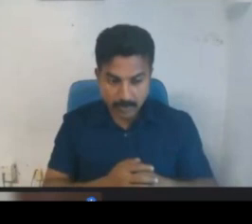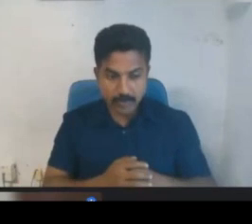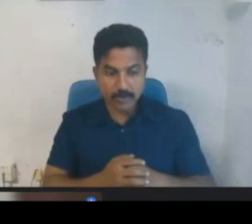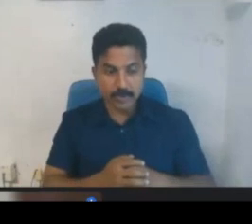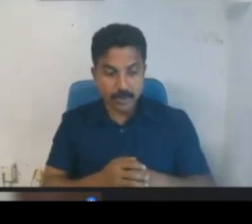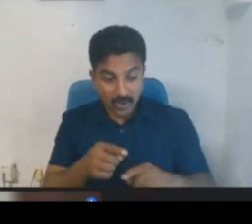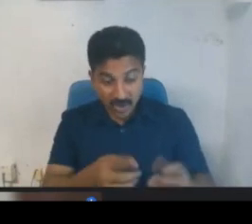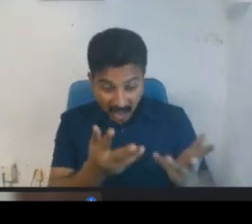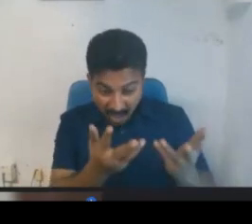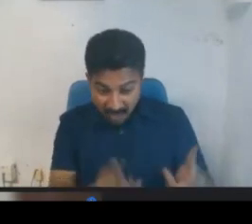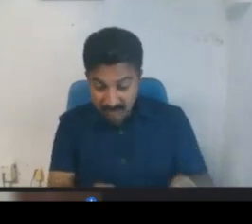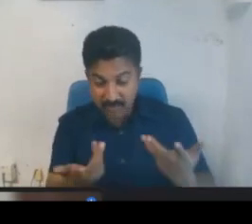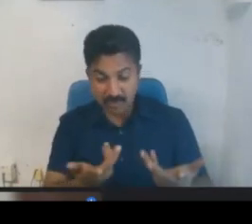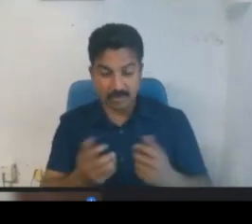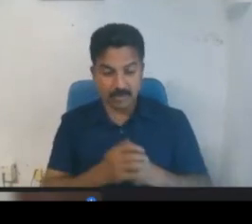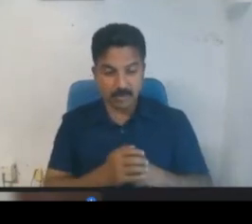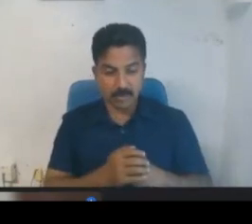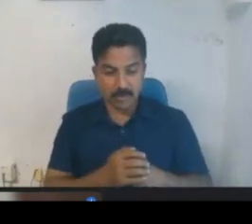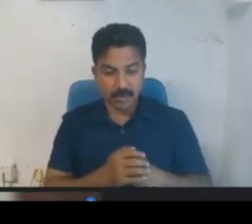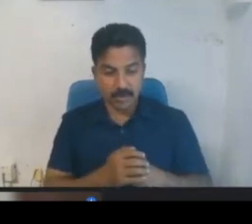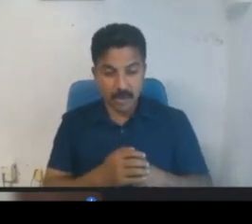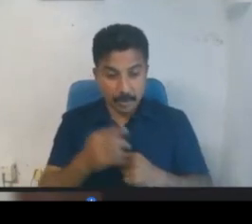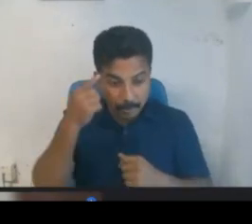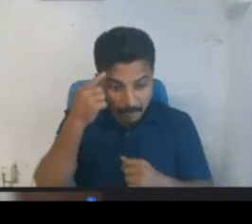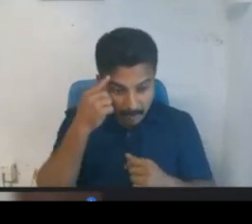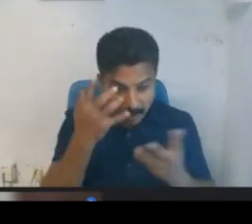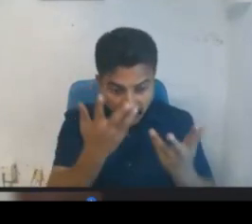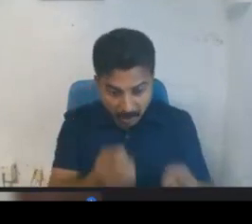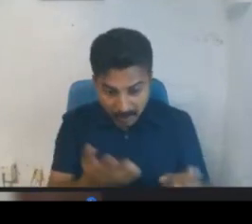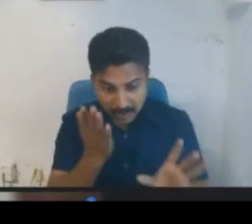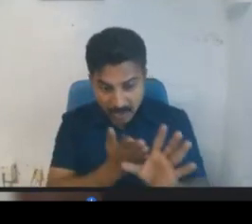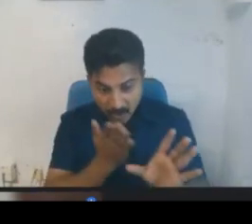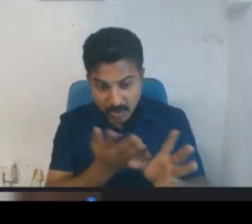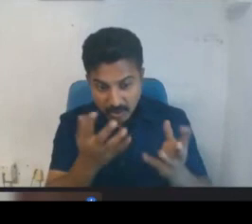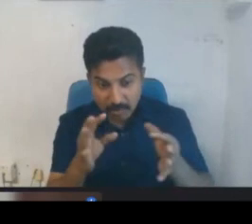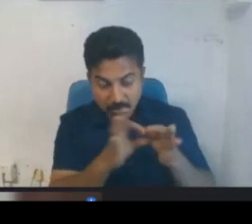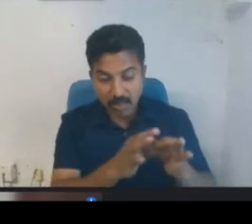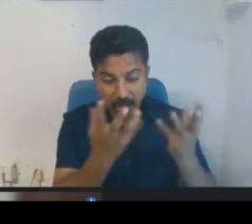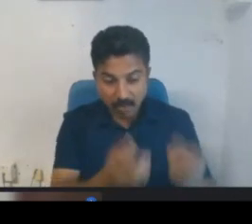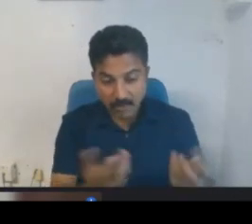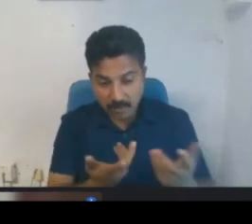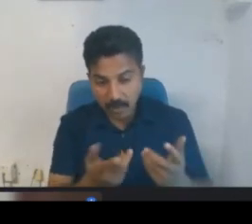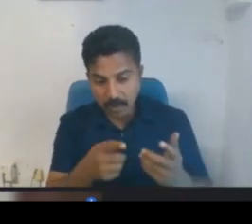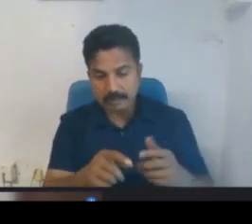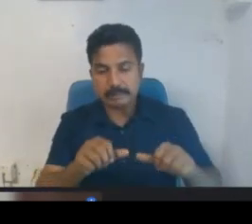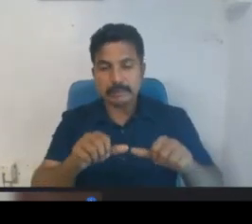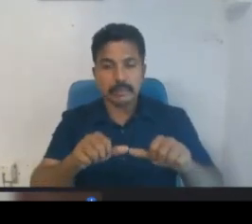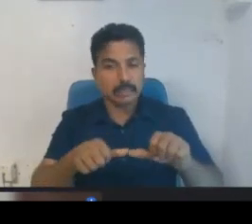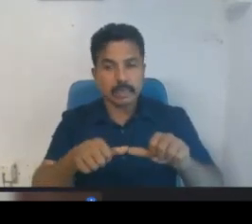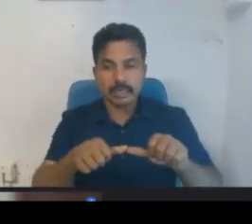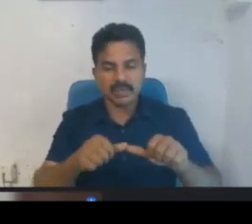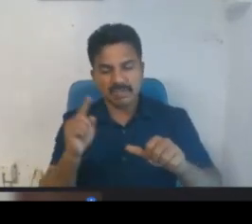ശാരീരികമായി എന്തെല്ലാം ആവശ്യങ്ങൾ കുട്ടികൾക്കുണ്ടാകും, വൈകാരികമായി കുട്ടികൾക്ക് എന്തെങ്കിലും ആവശ്യം ഉണ്ടാകുന്നുണ്ടോ, ഇതുമായിട്ടുള്ള പൊരുത്തപ്പെടൽ